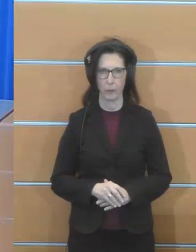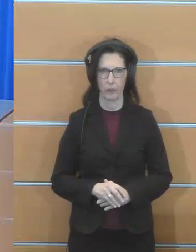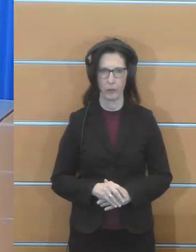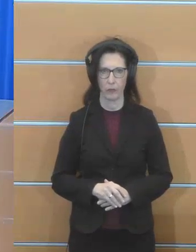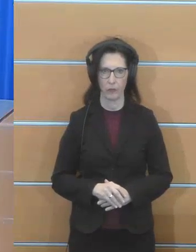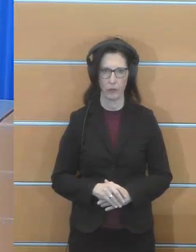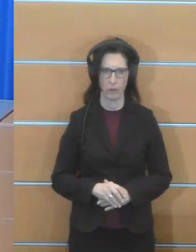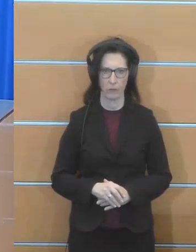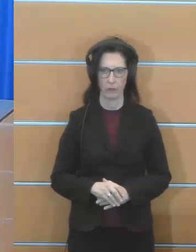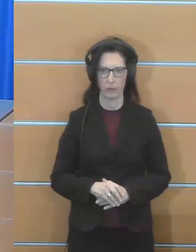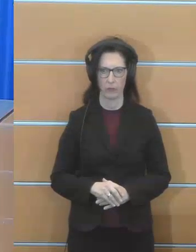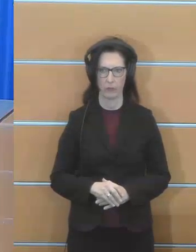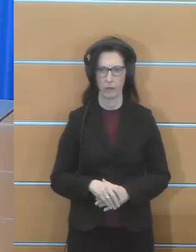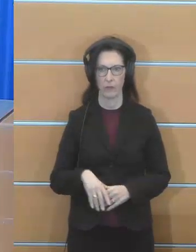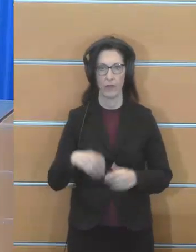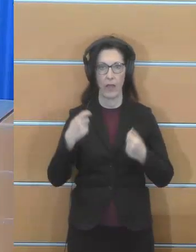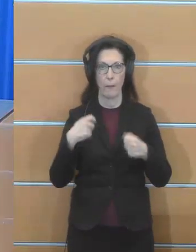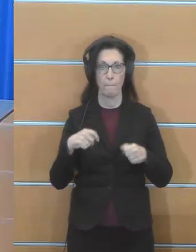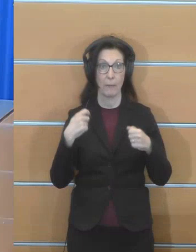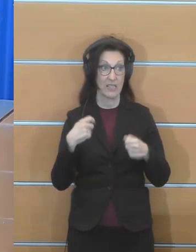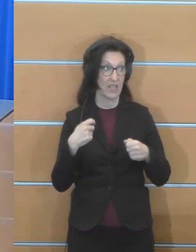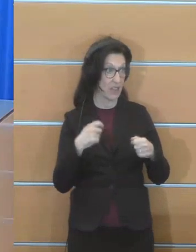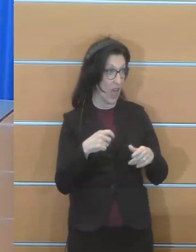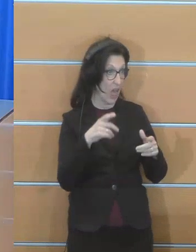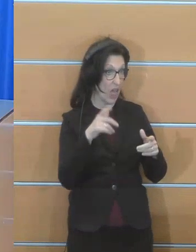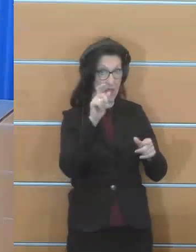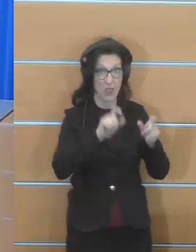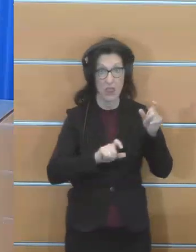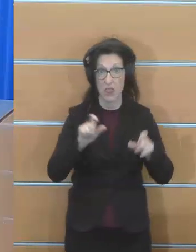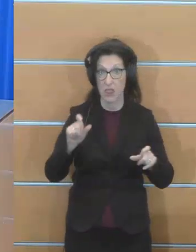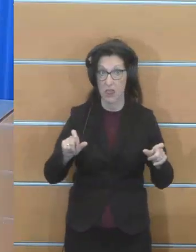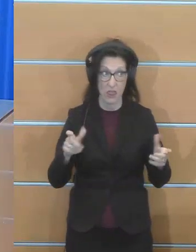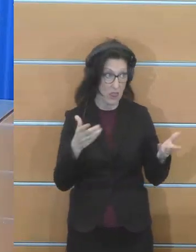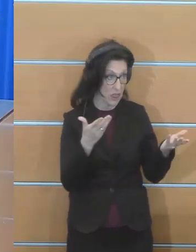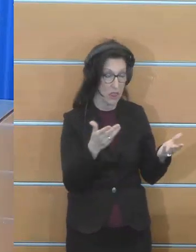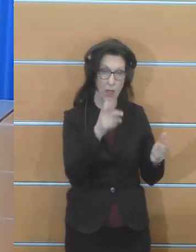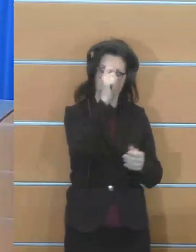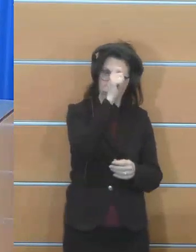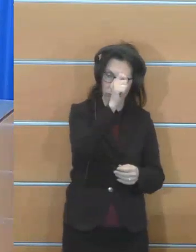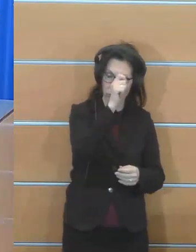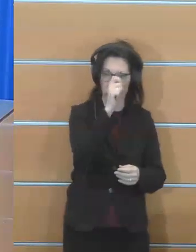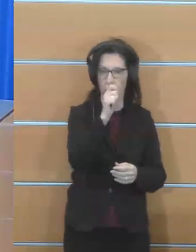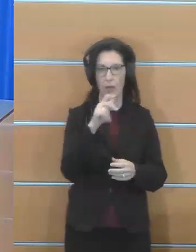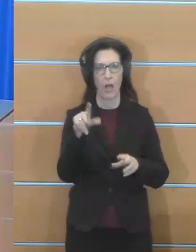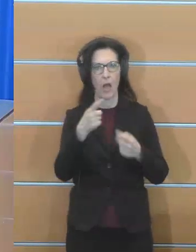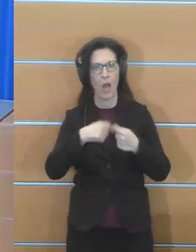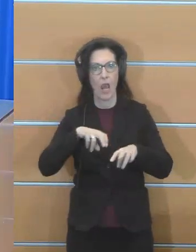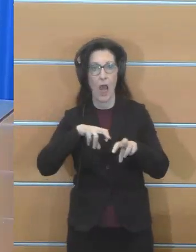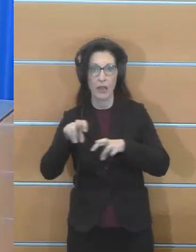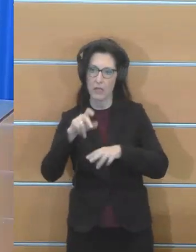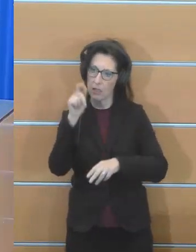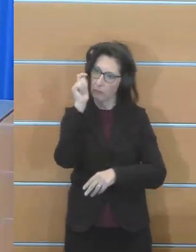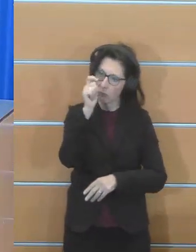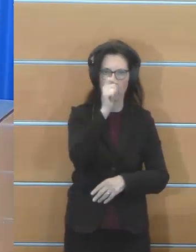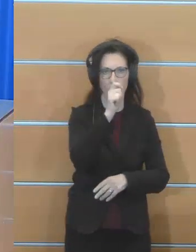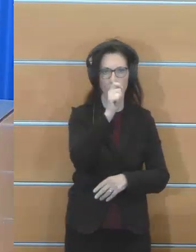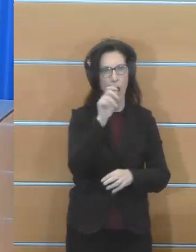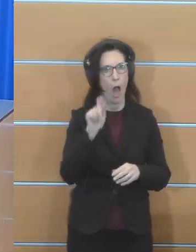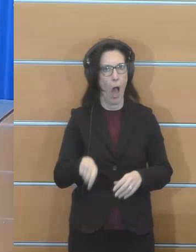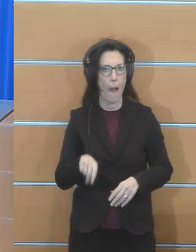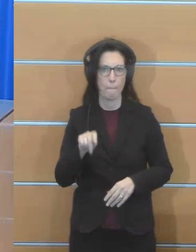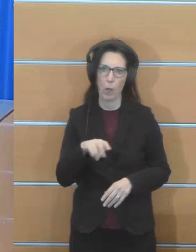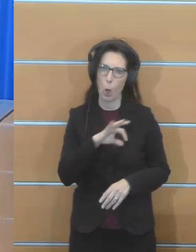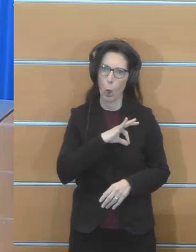Werte Präsidentin dann Werte Mitglieder der Landesregierung Abgeordneten Kollegen liebe